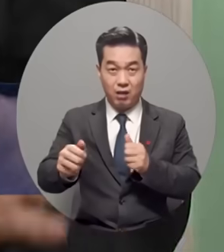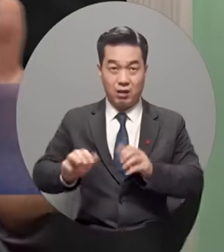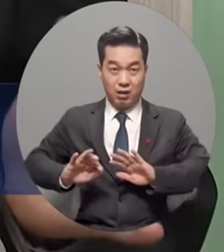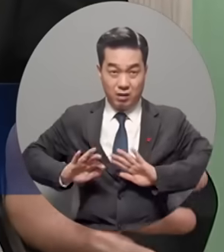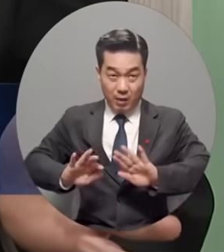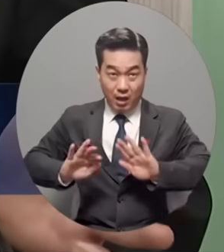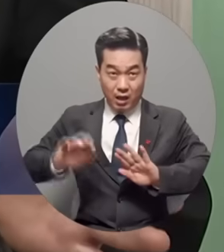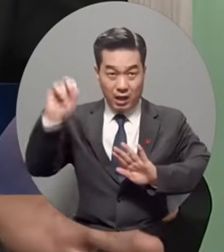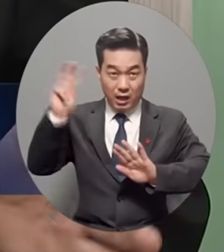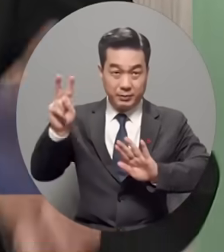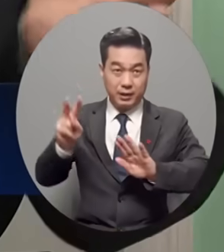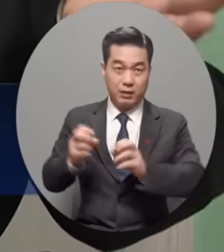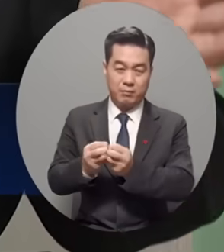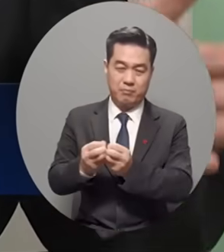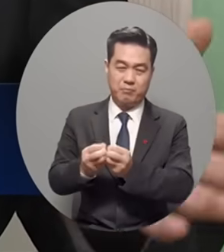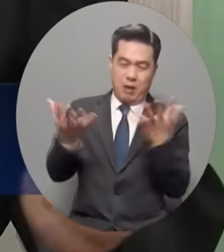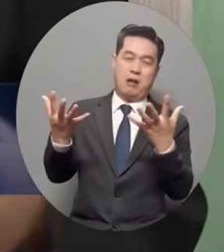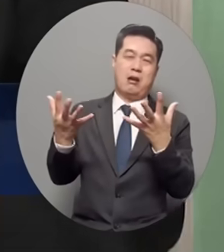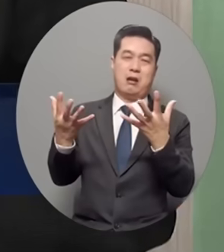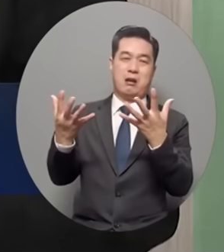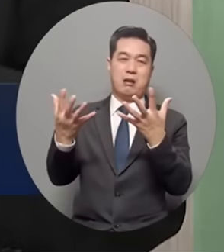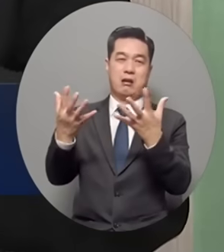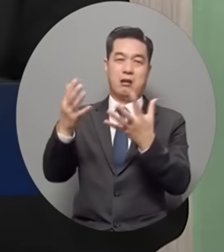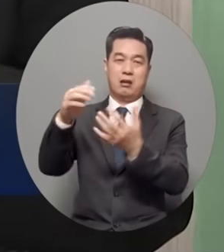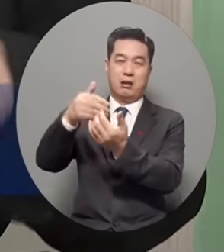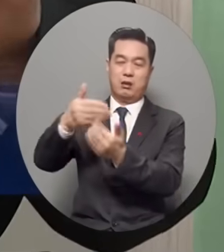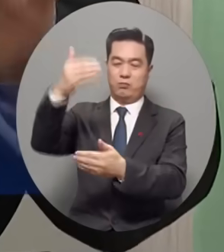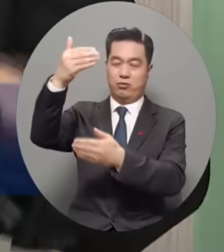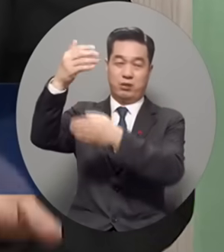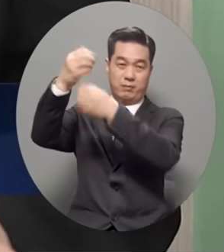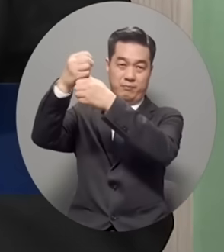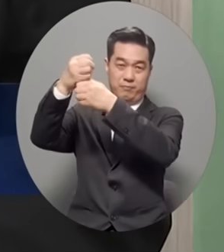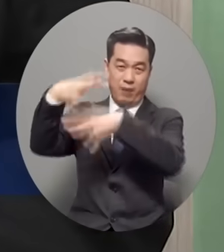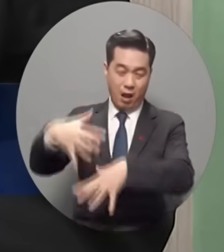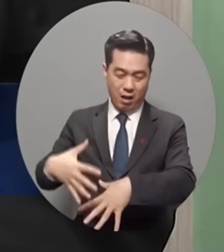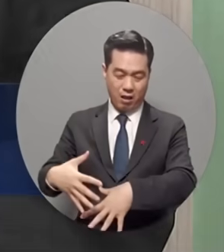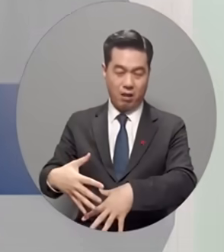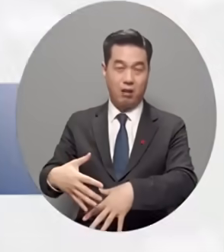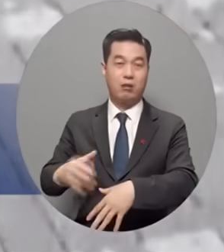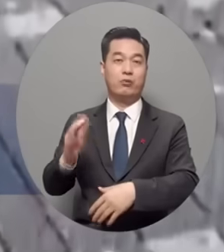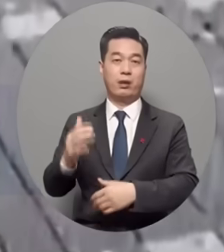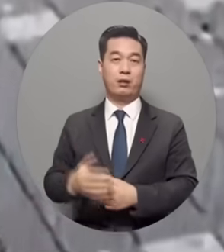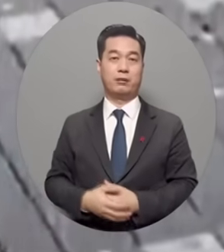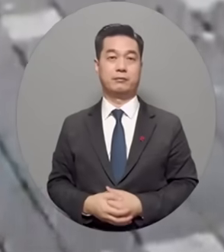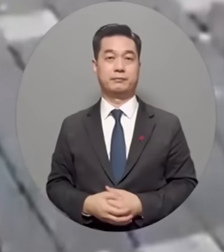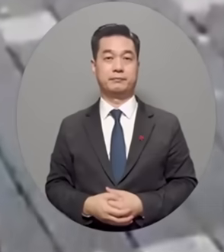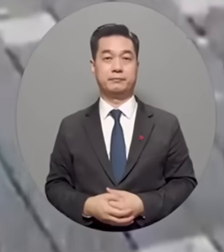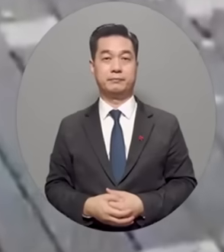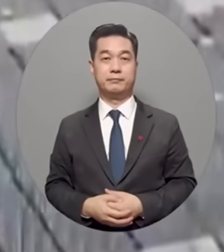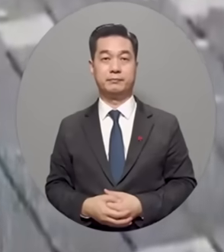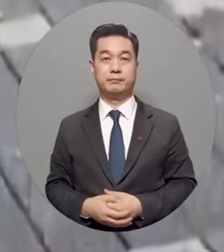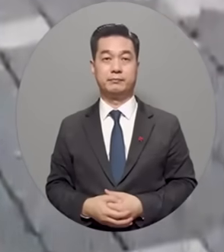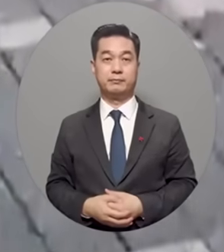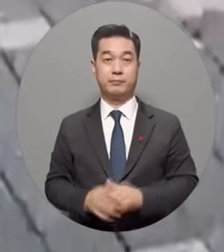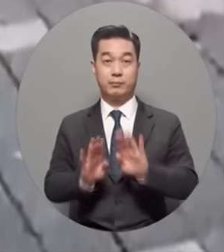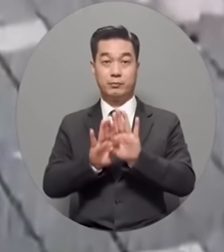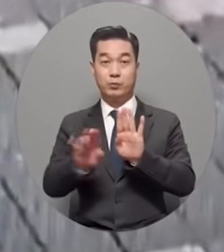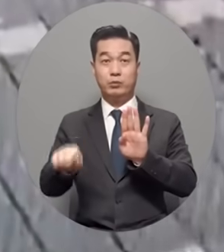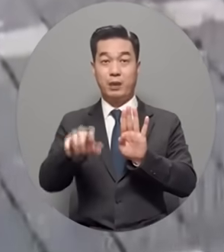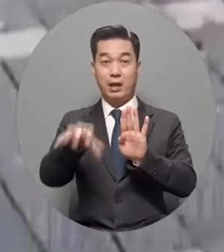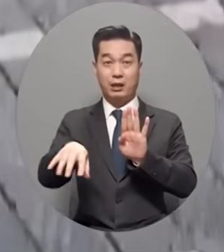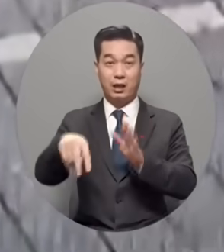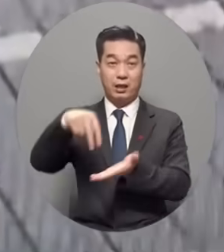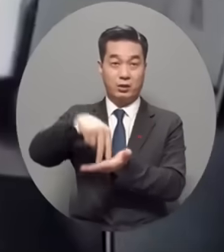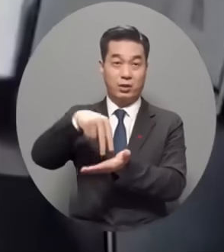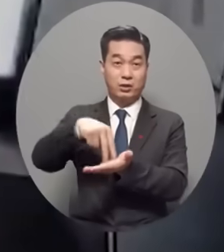나왔는데 갑자기 빵 하면서 강화문이 터지면서 우르르 쏟아졌거든요. 출입문 밖에 서성이는